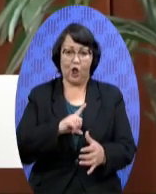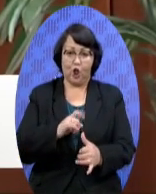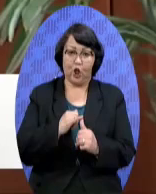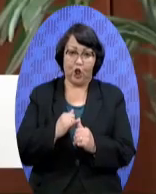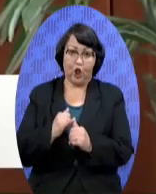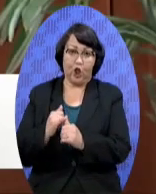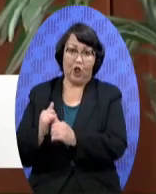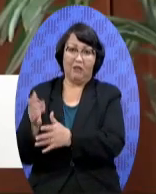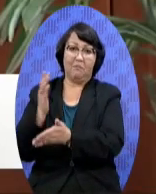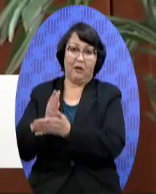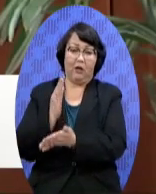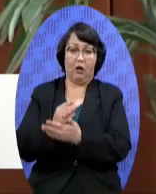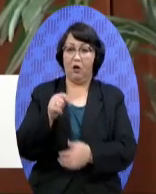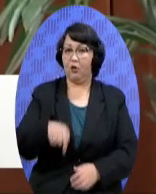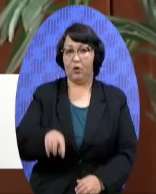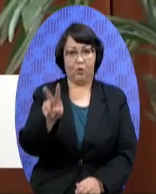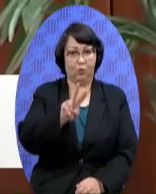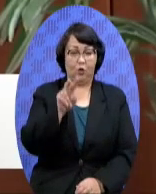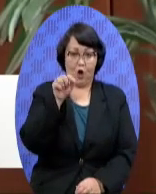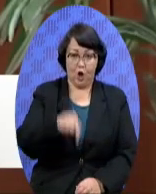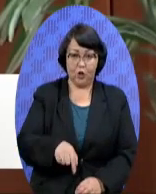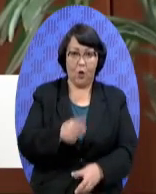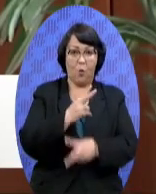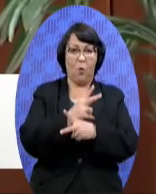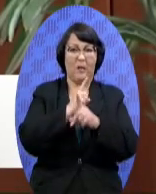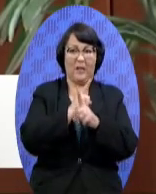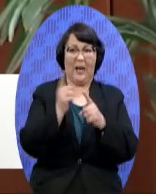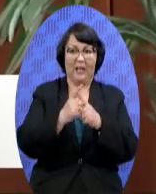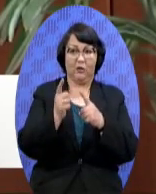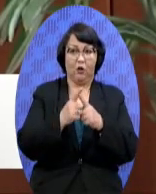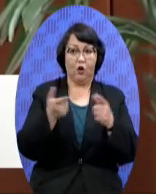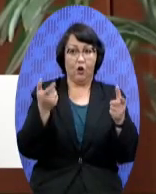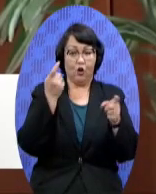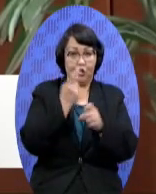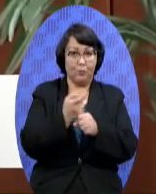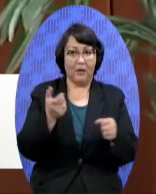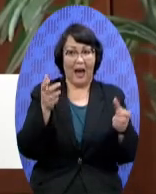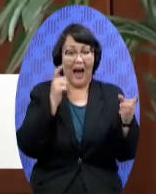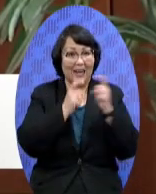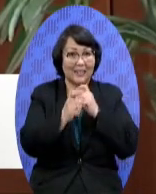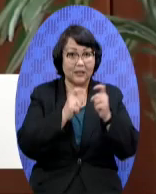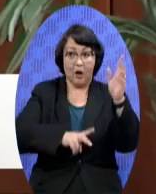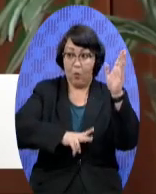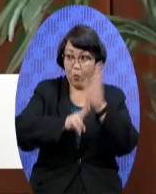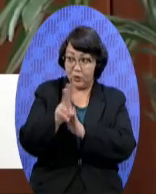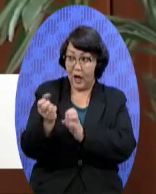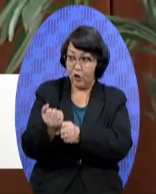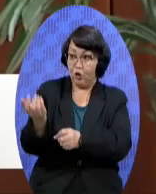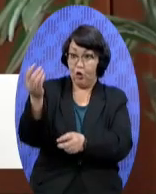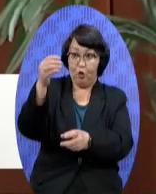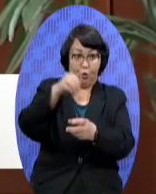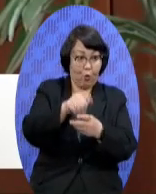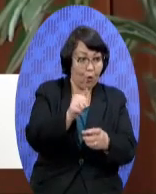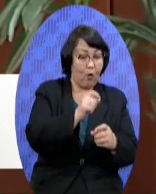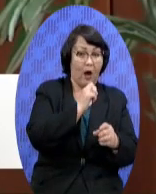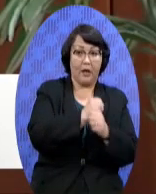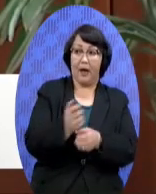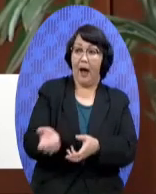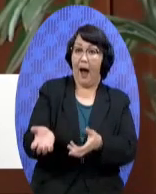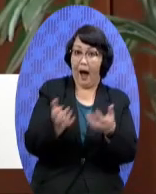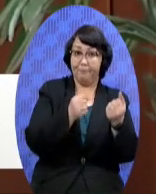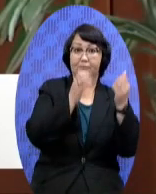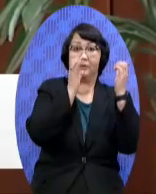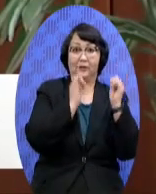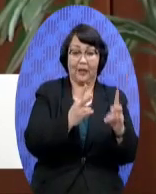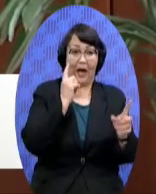юу? Тэгэхээр одоо бол харилцаа үүссэн үү гэдгийг л эхлээд үзнэ. Харилцаа үүссэн байх юм бол тэр гэрээтэй гэрээгүй энэ хоёр хүний